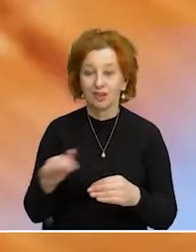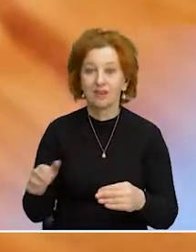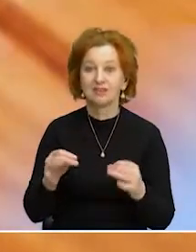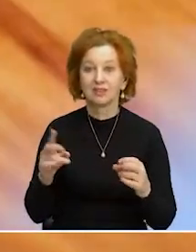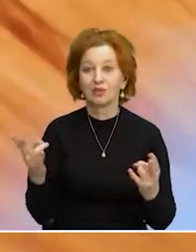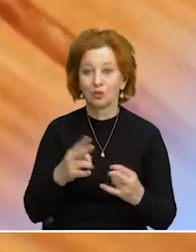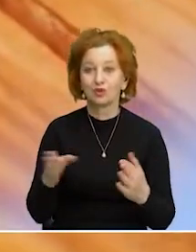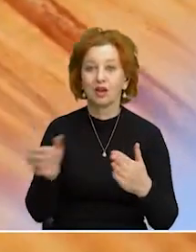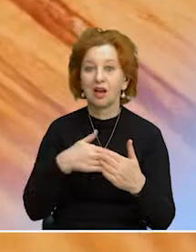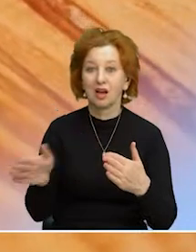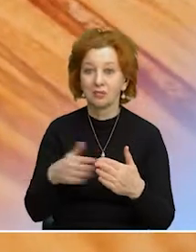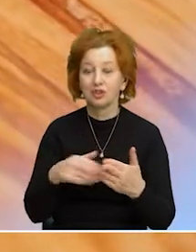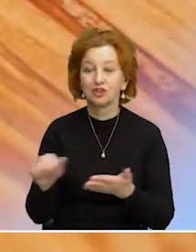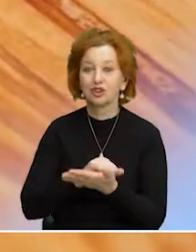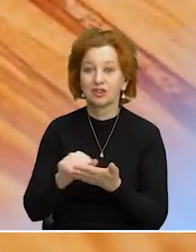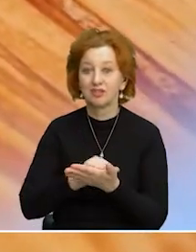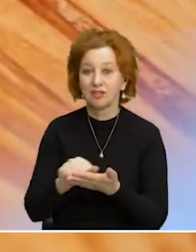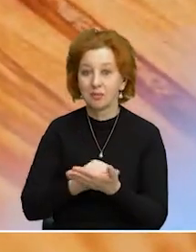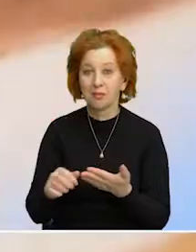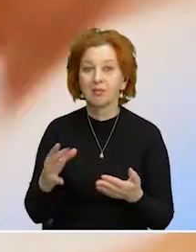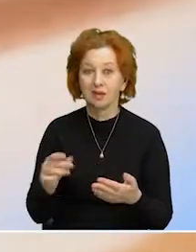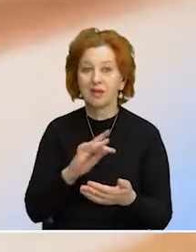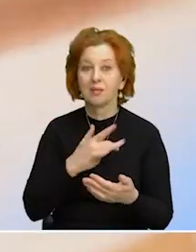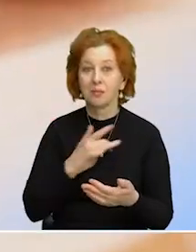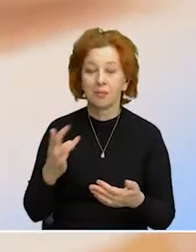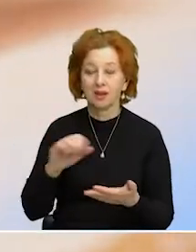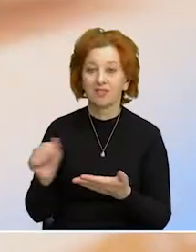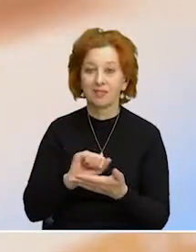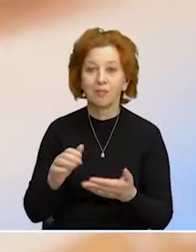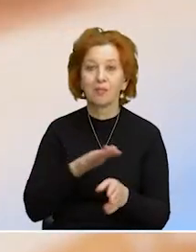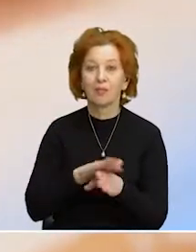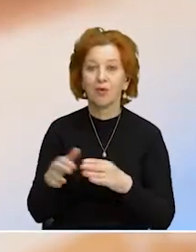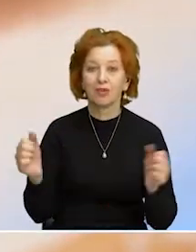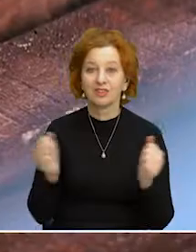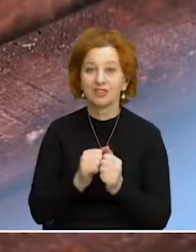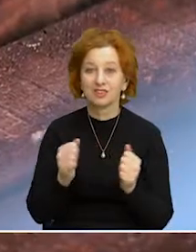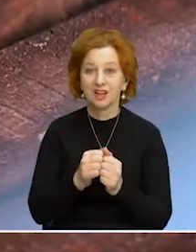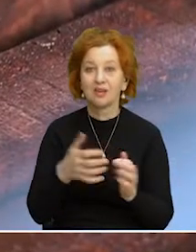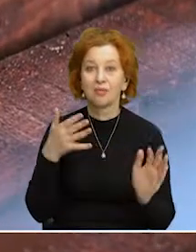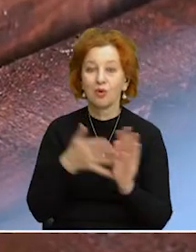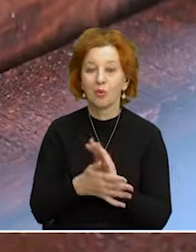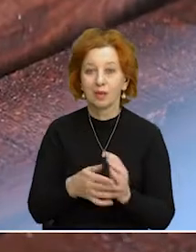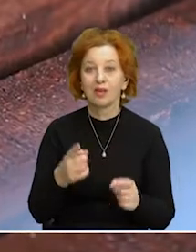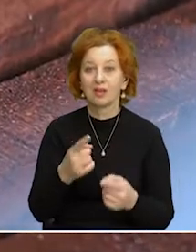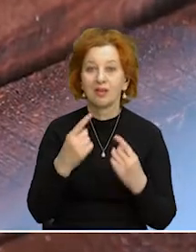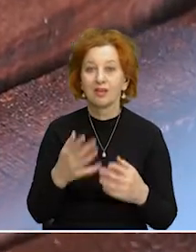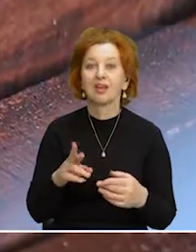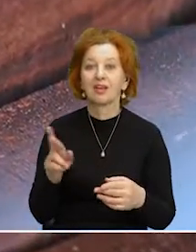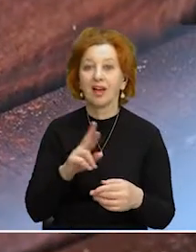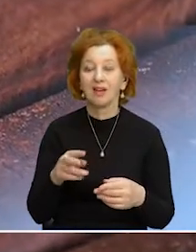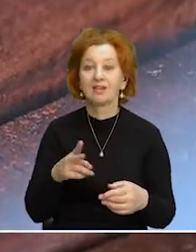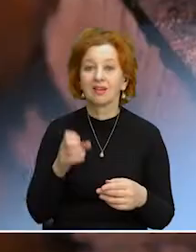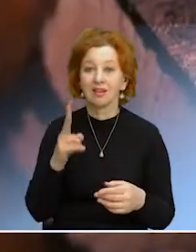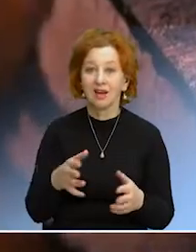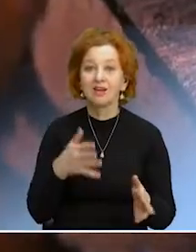поверхность, которую перед этим следует обработать шлифовальной бумагой и протереть пыль. После полного высыхания пропитки нанесите яхтный